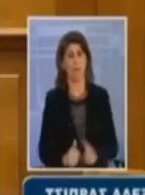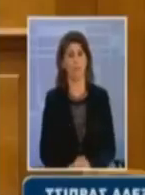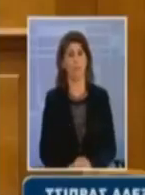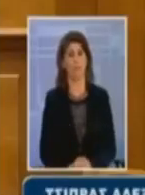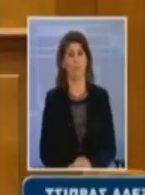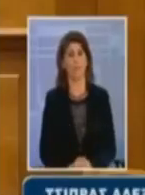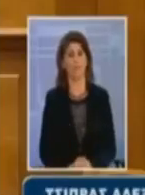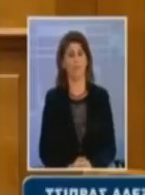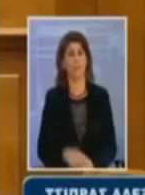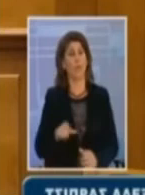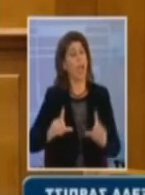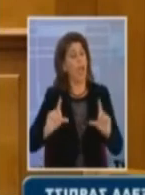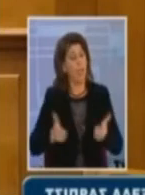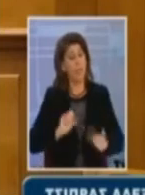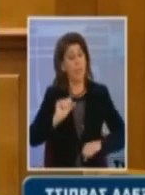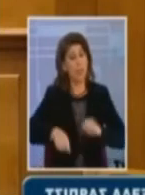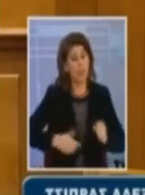Και μισώσει και προφτάσει.